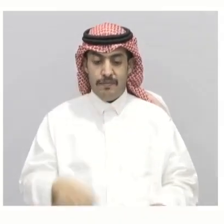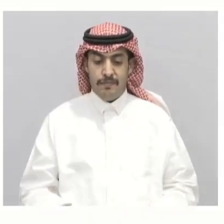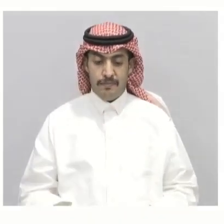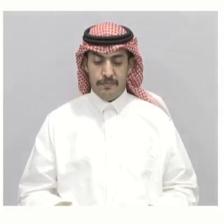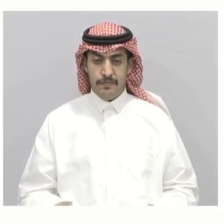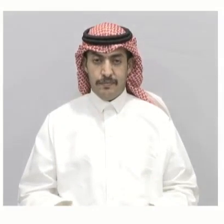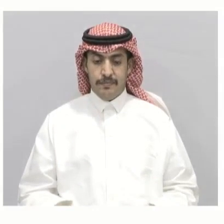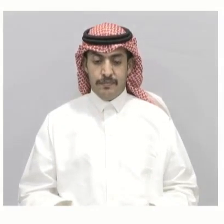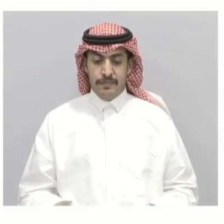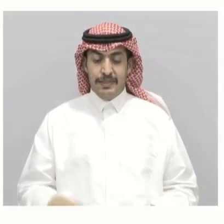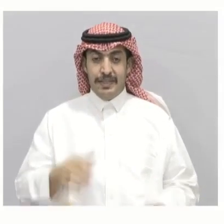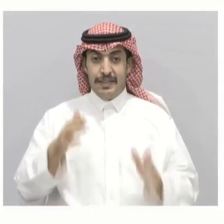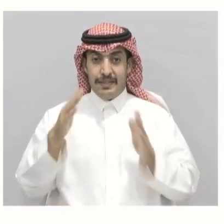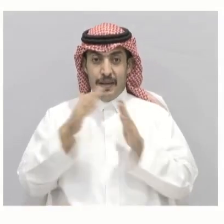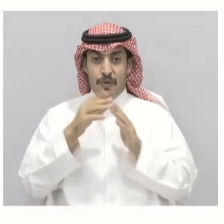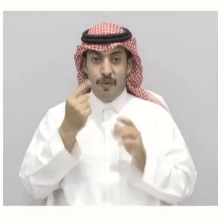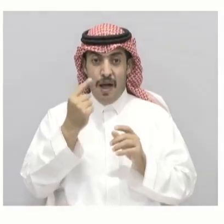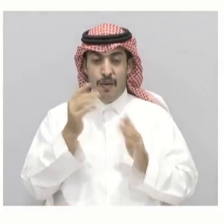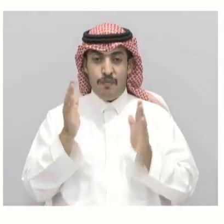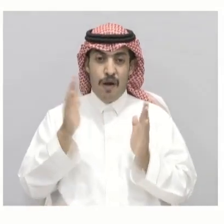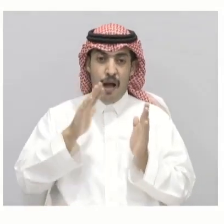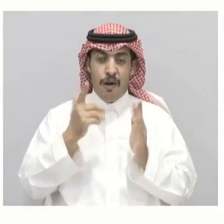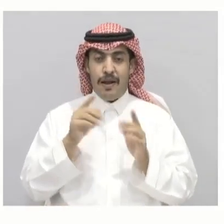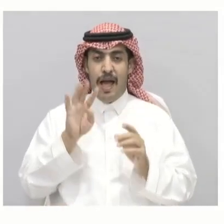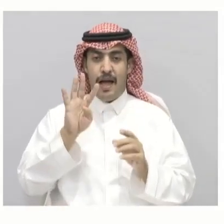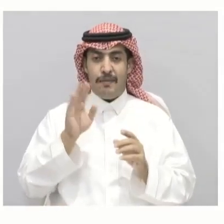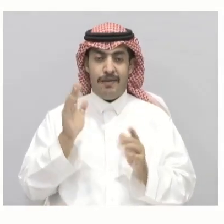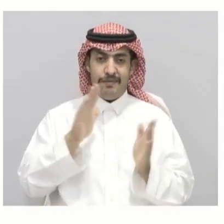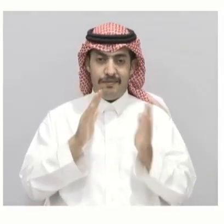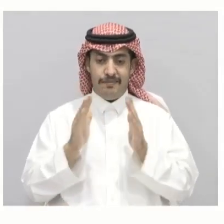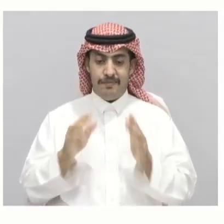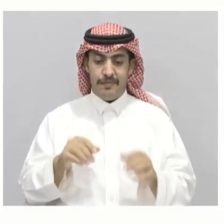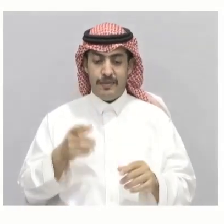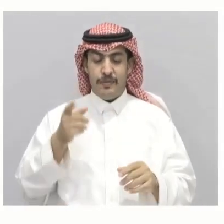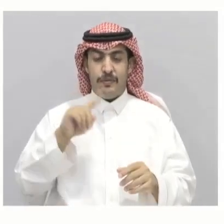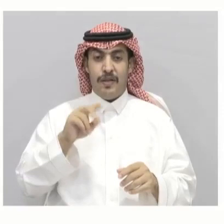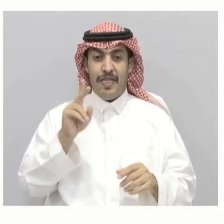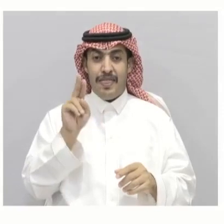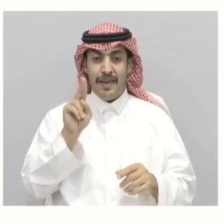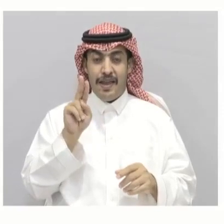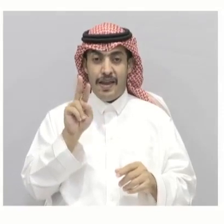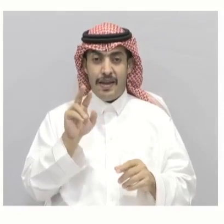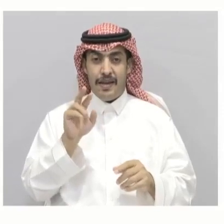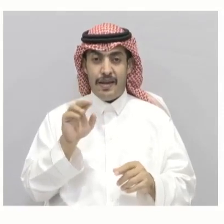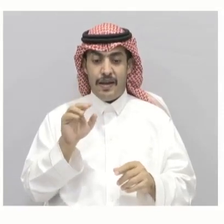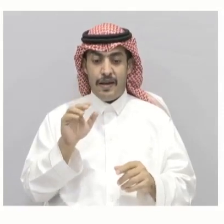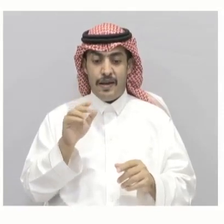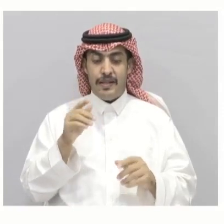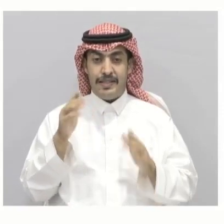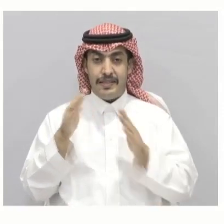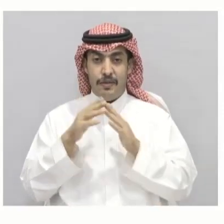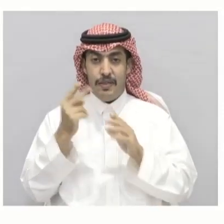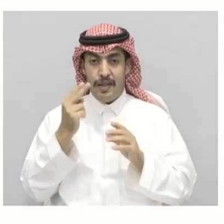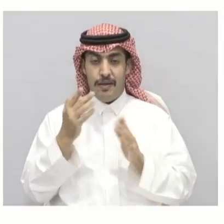واحد يقابلها الزاويه اربعه والزاويه اثنان ماذا يقابلها